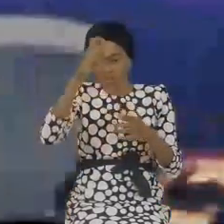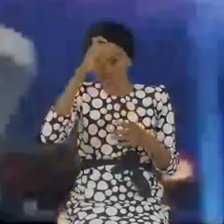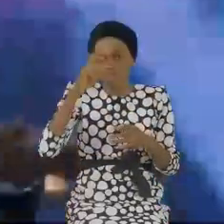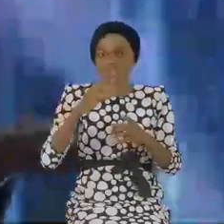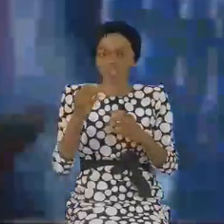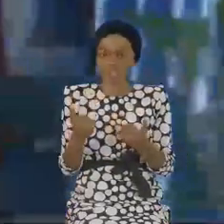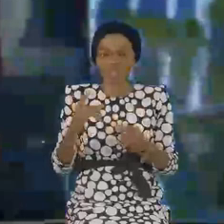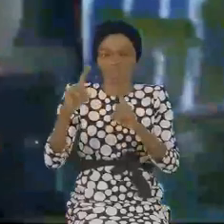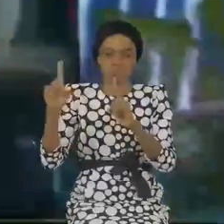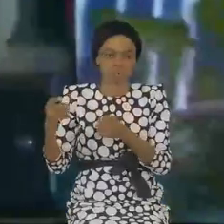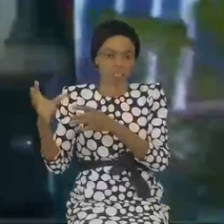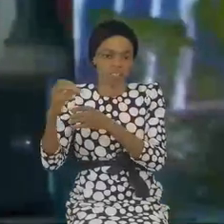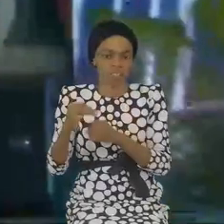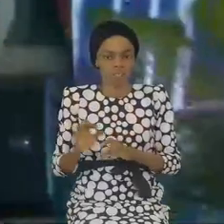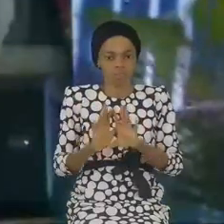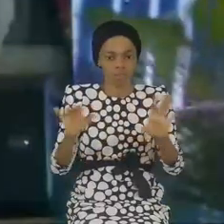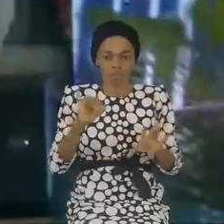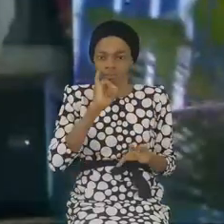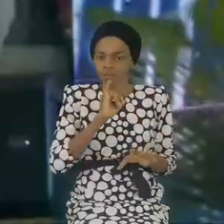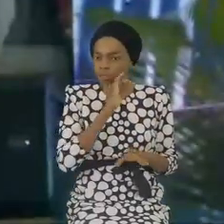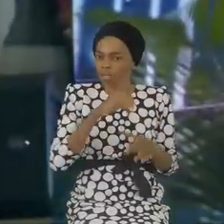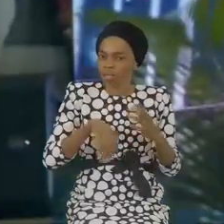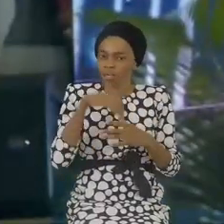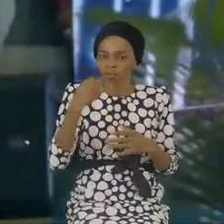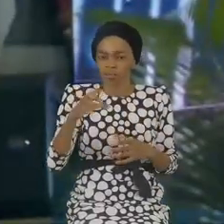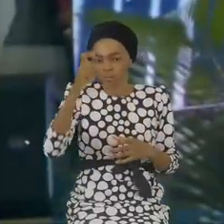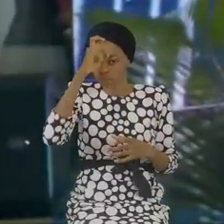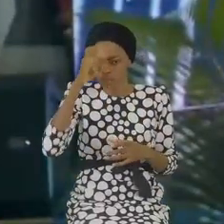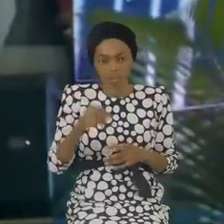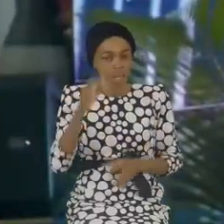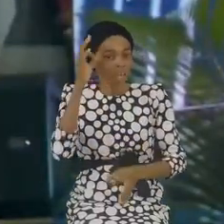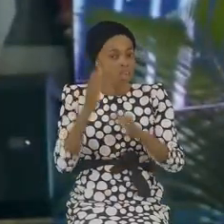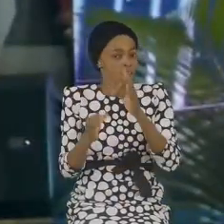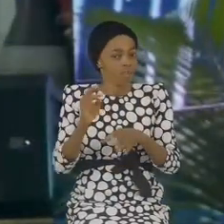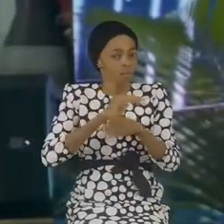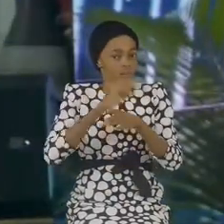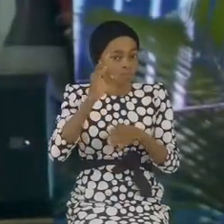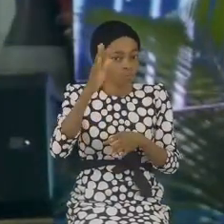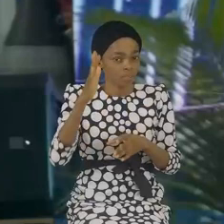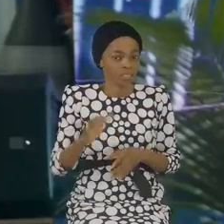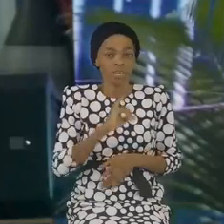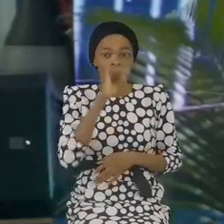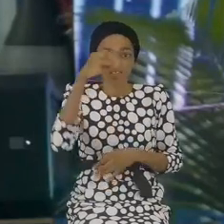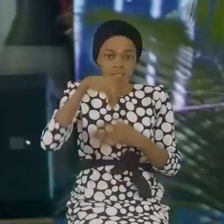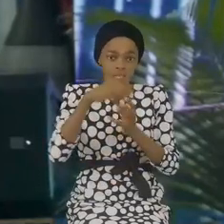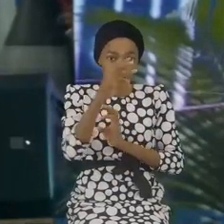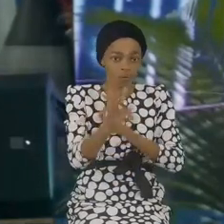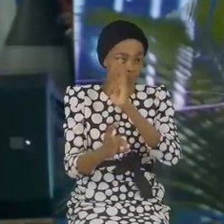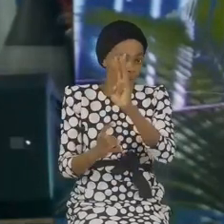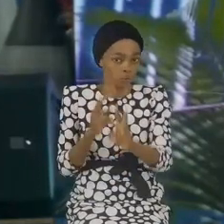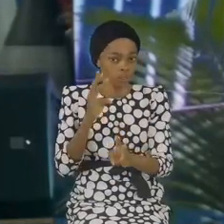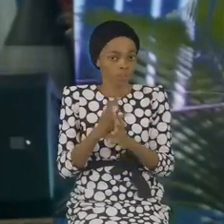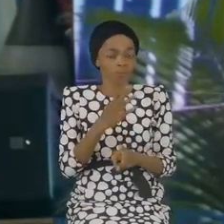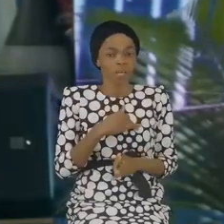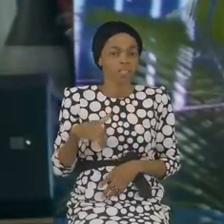alors sortir les Israélites d'Égypte. Si le ministre est toujours dans le monde et il est